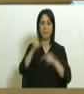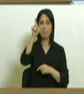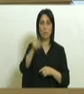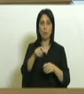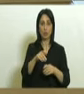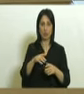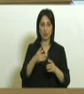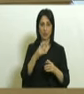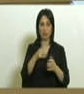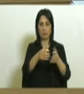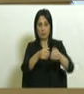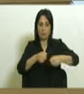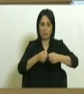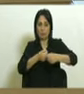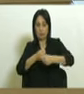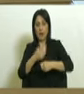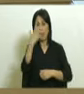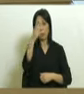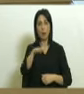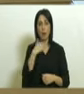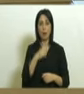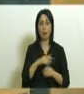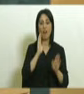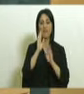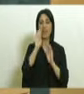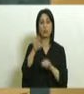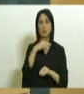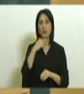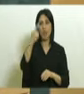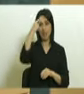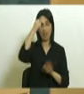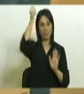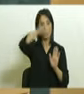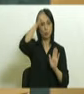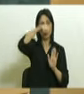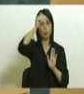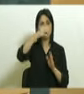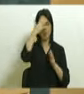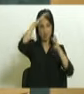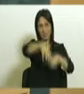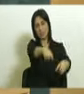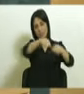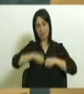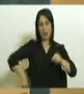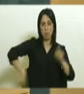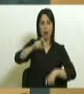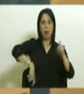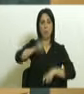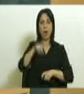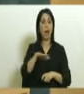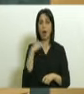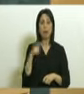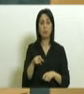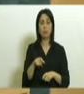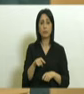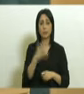გამოყავს დიდი ზრუნვით. და ის სურათი რატო არა დადო თავის Facebook გვერდზე, თავში რო ურტყავენ და ჩაფხუტებს რო ართმევენ და წიხლებით რო არიან შემდგარი, ეგ